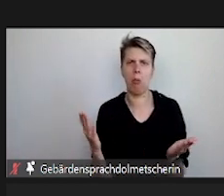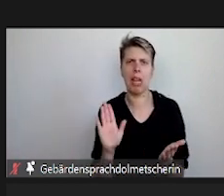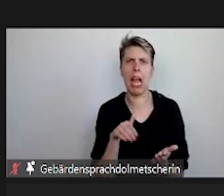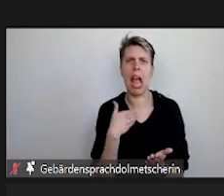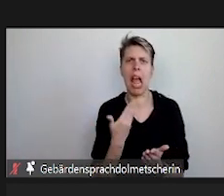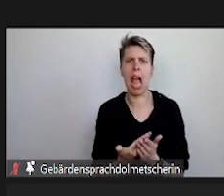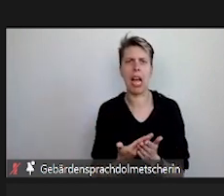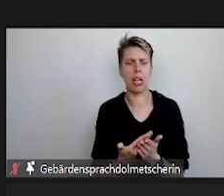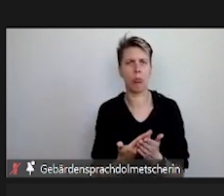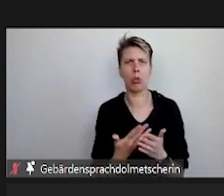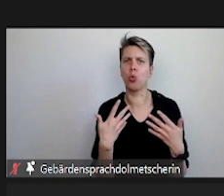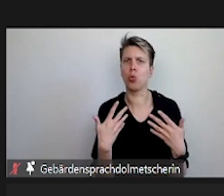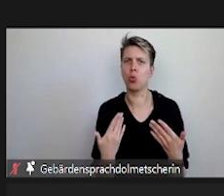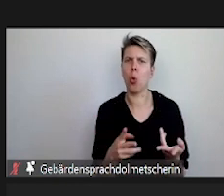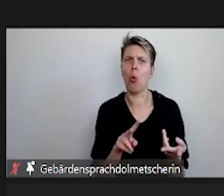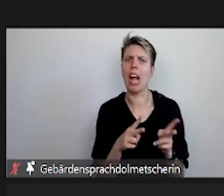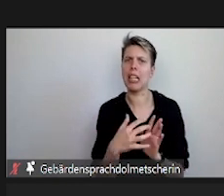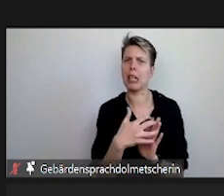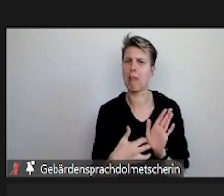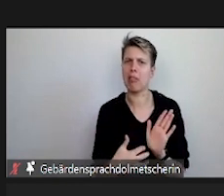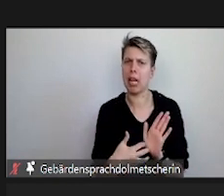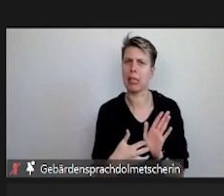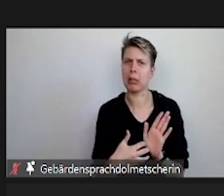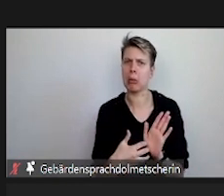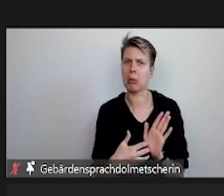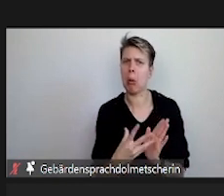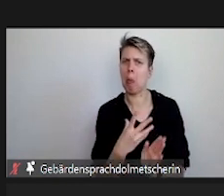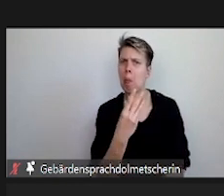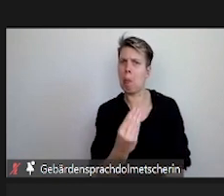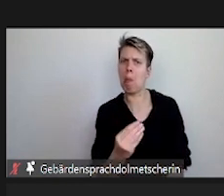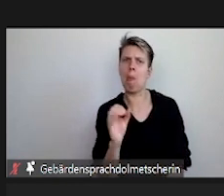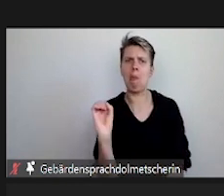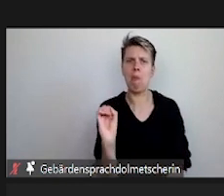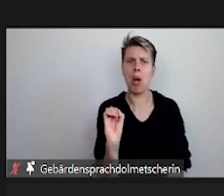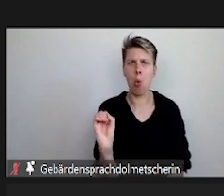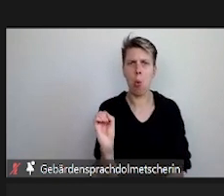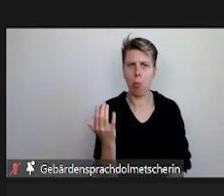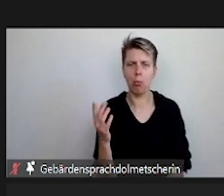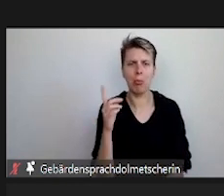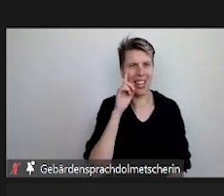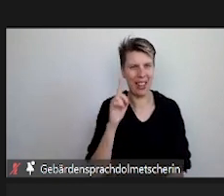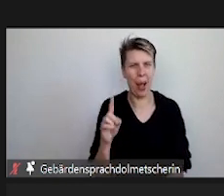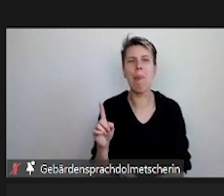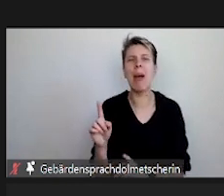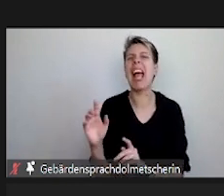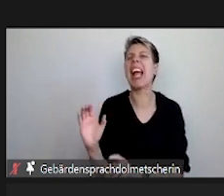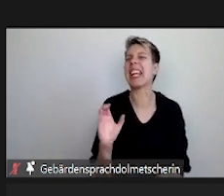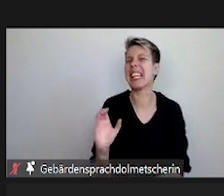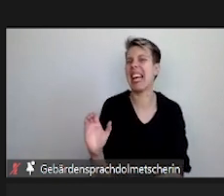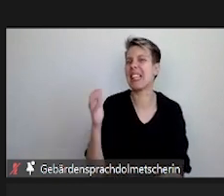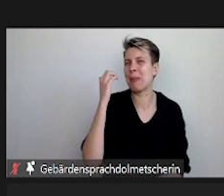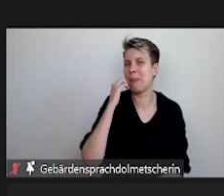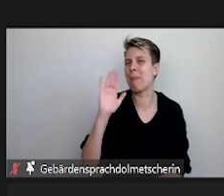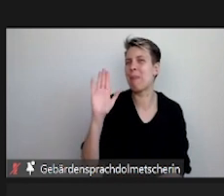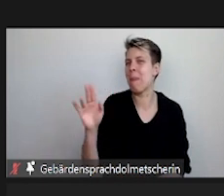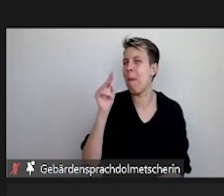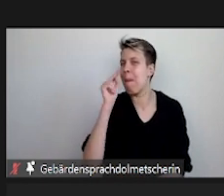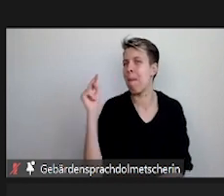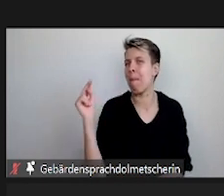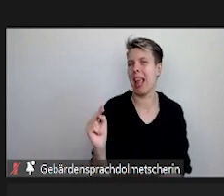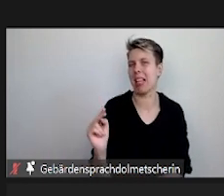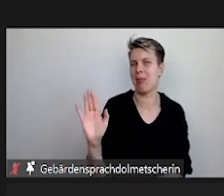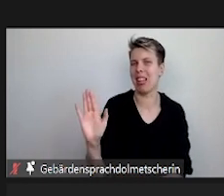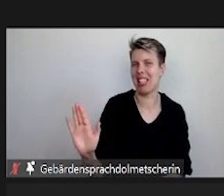anbieten und zur Verfügung stellen? Und ich glaube, da kann Carsten am besten aus seiner Sichtweise ein